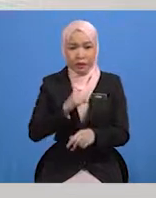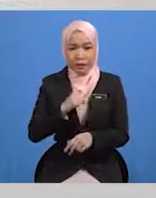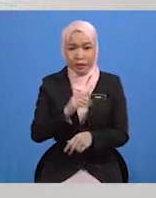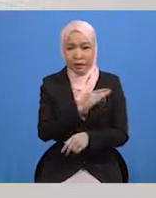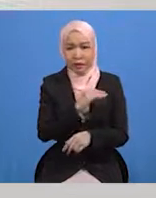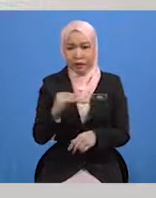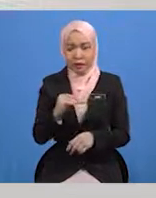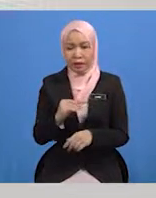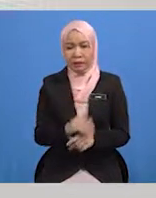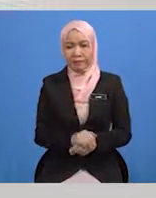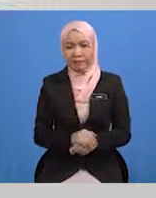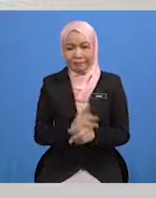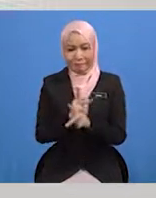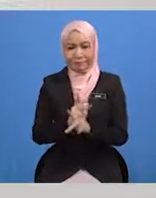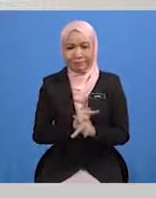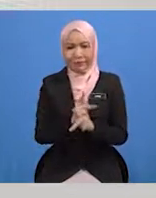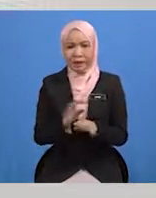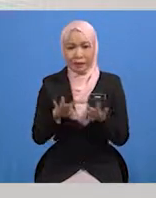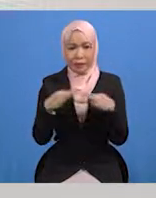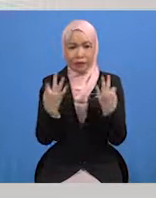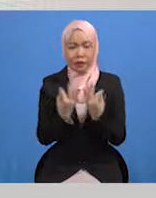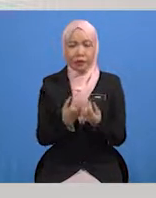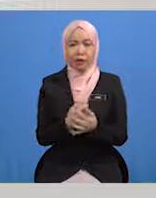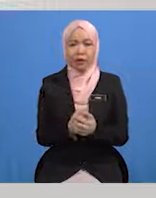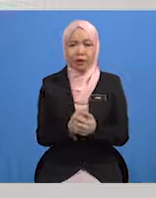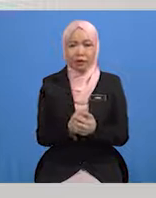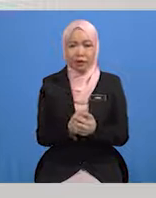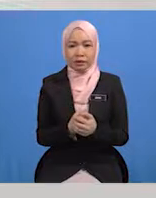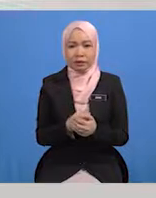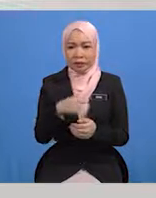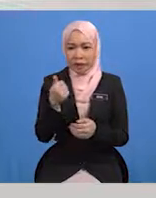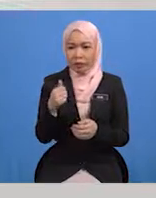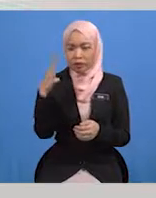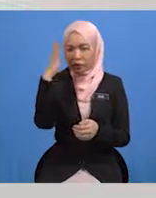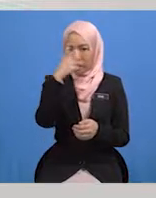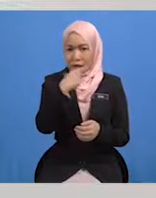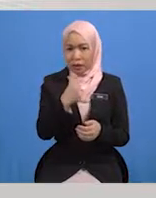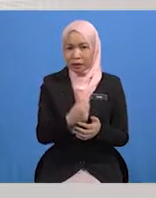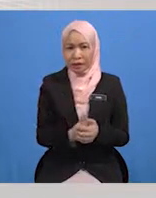Maklum, kau tu anak dara, bukan kepalang cantiknya.